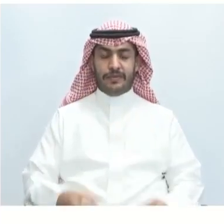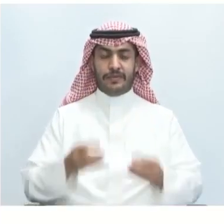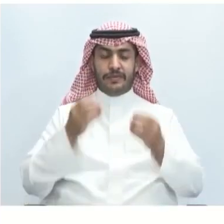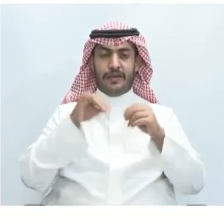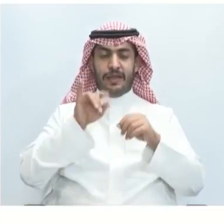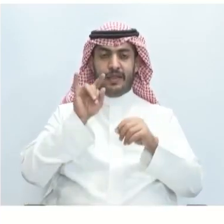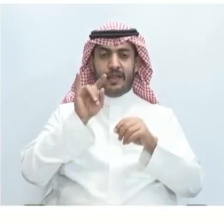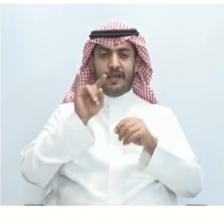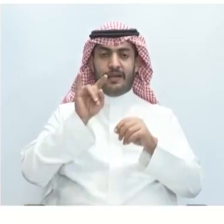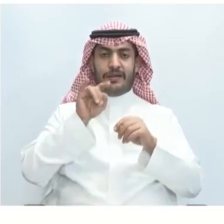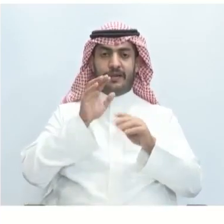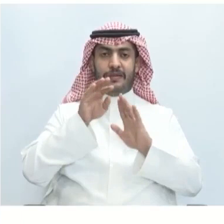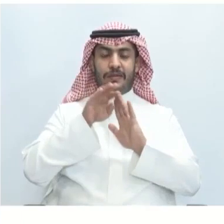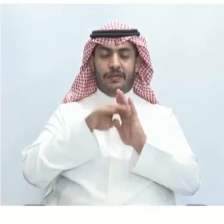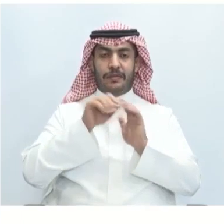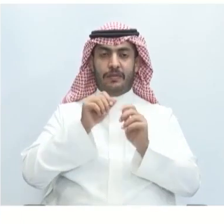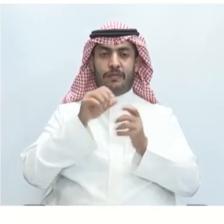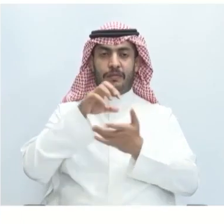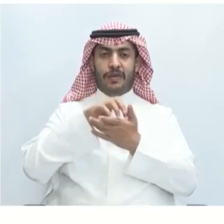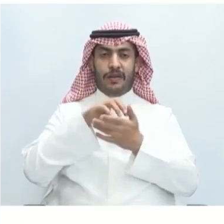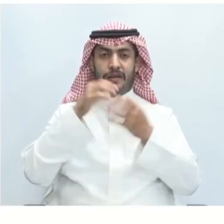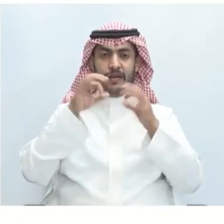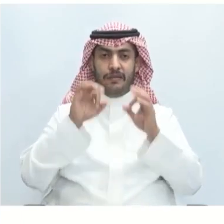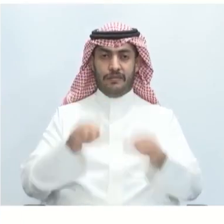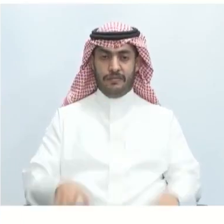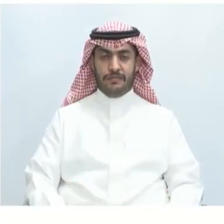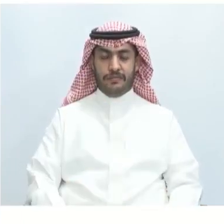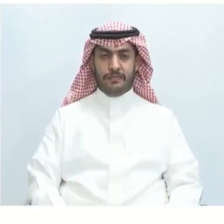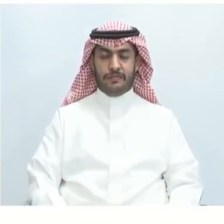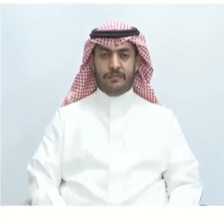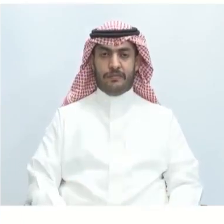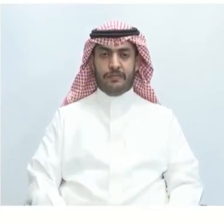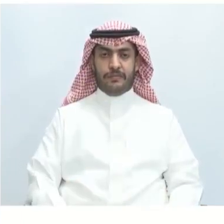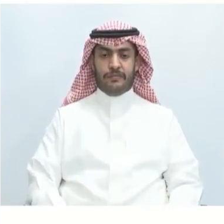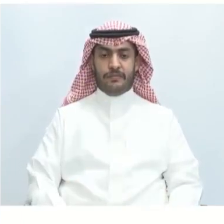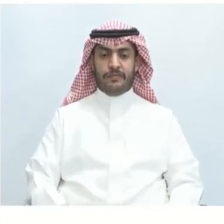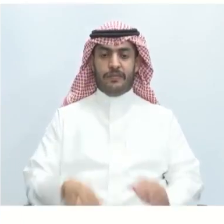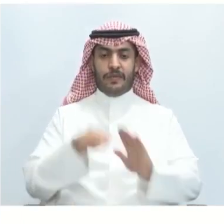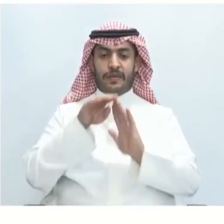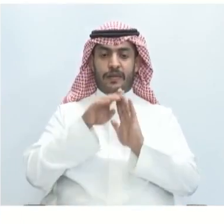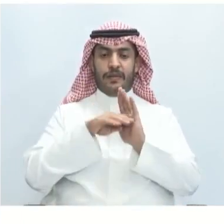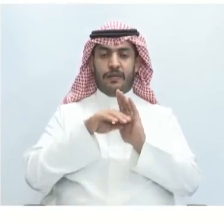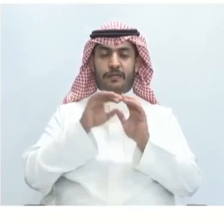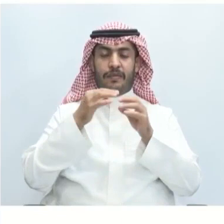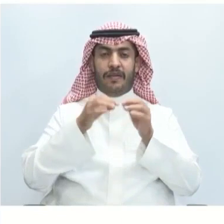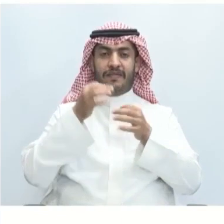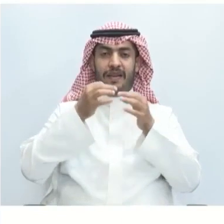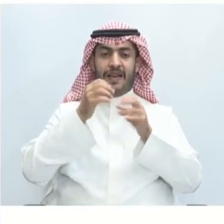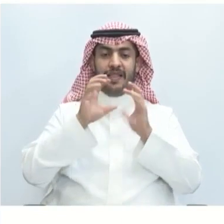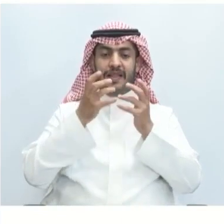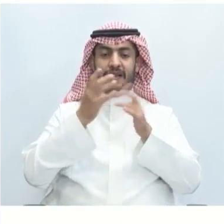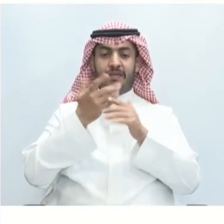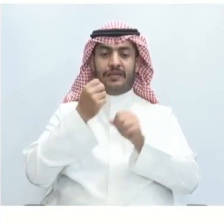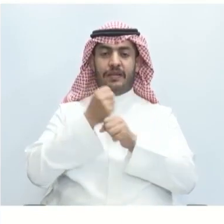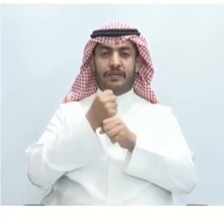هذه الطائرات على الوجهات التي ذكرناها اطلب النموذج البيانات التاليه التي جمعها لك فريق الاداره